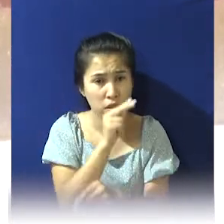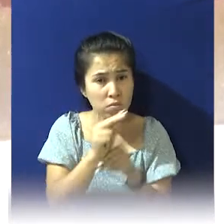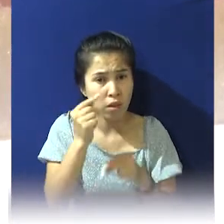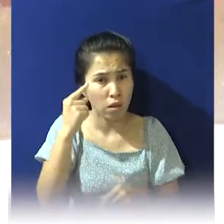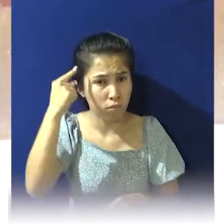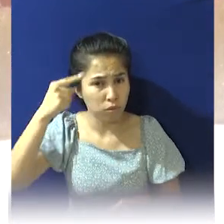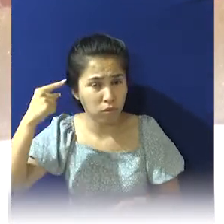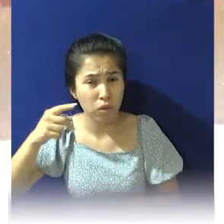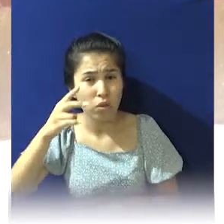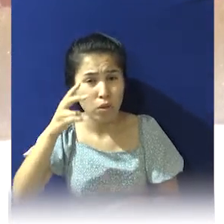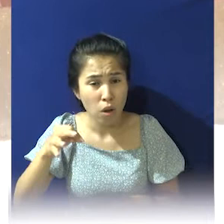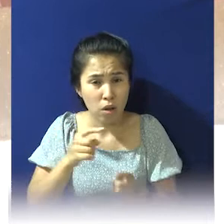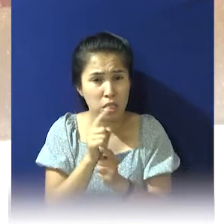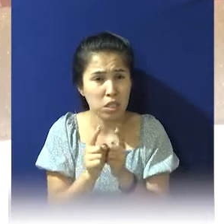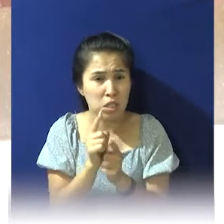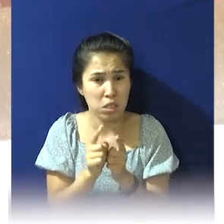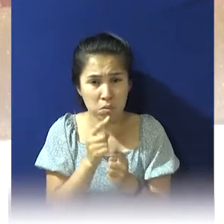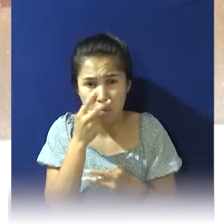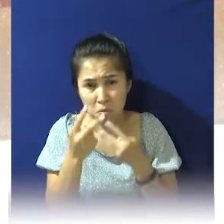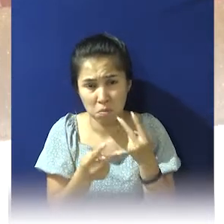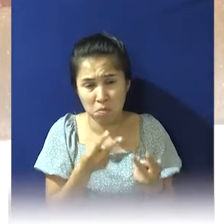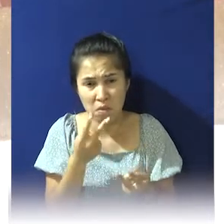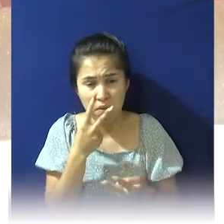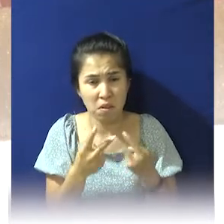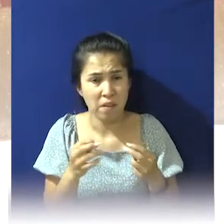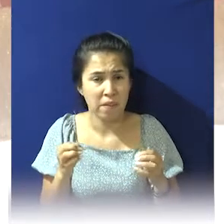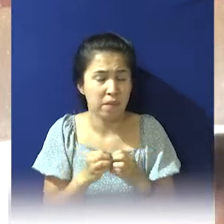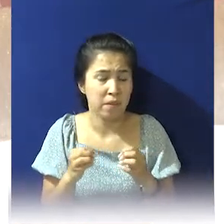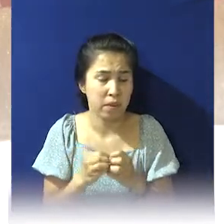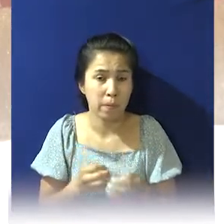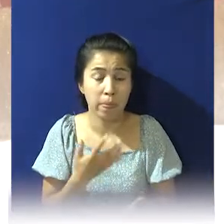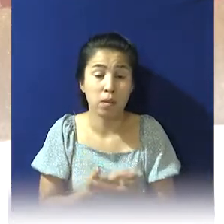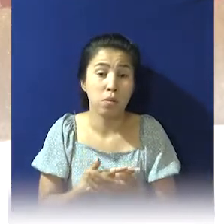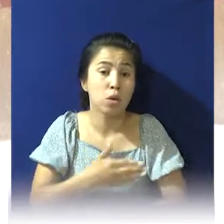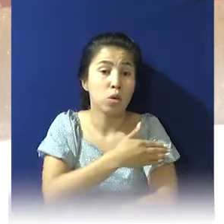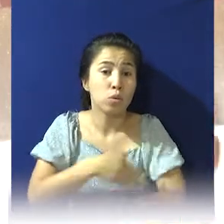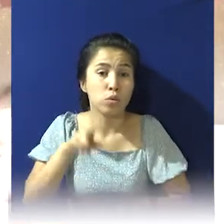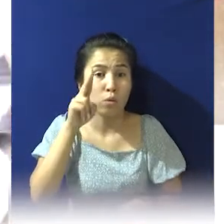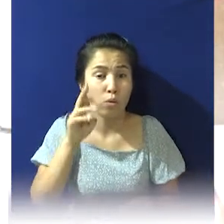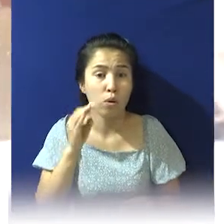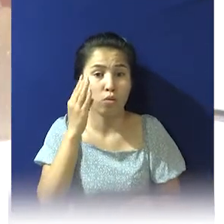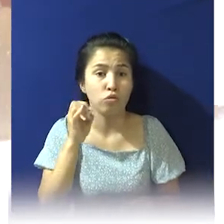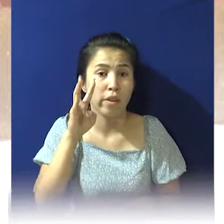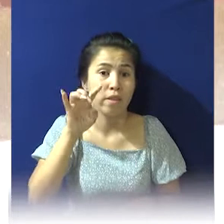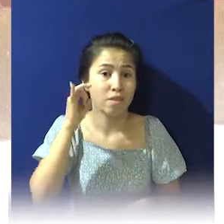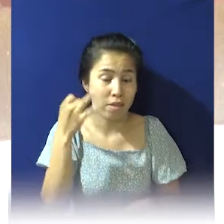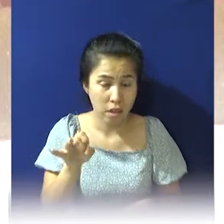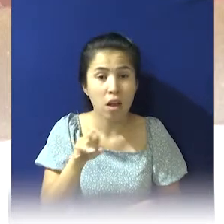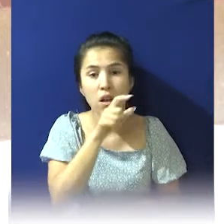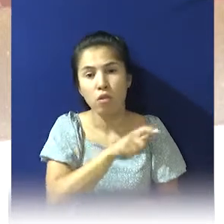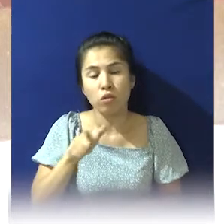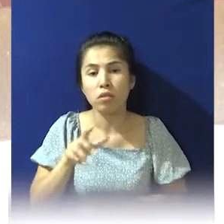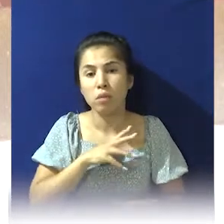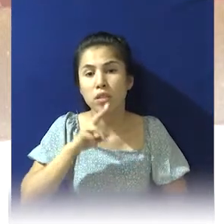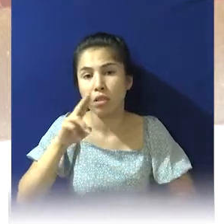павильон. Когда его посетил аким области Бердібек Сапарбаев. Как он переступил порог, цены все взлетели. Не вижу смысла ходить туда. Цены